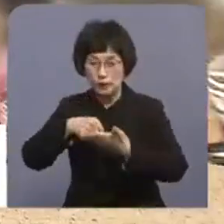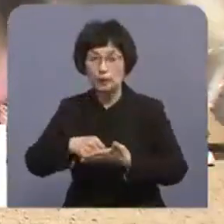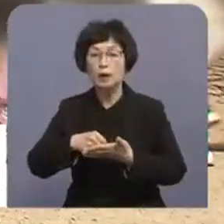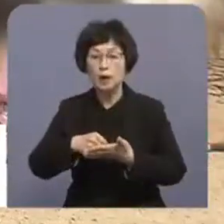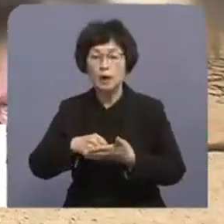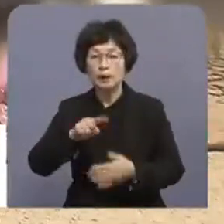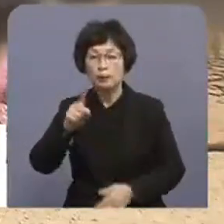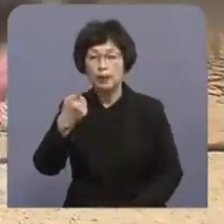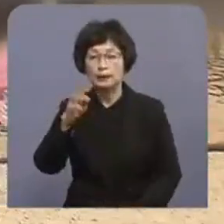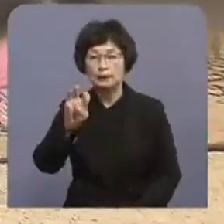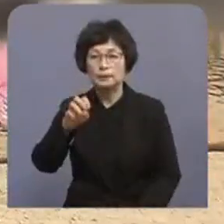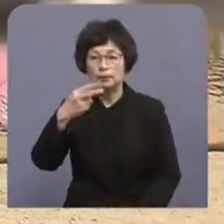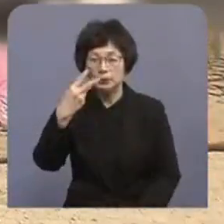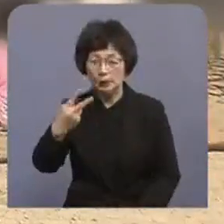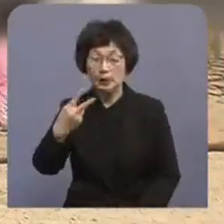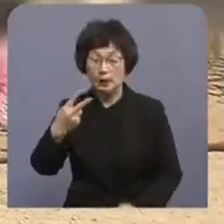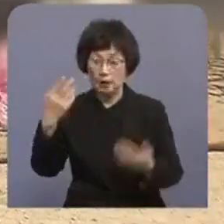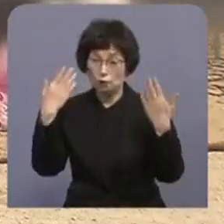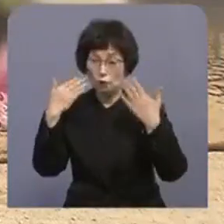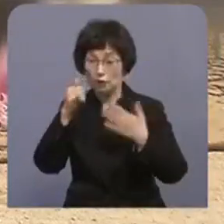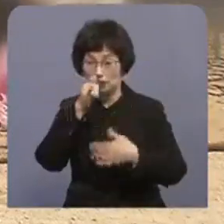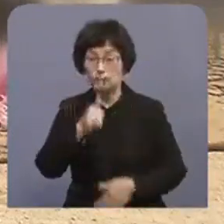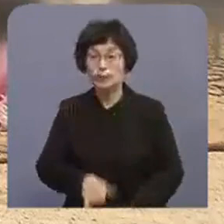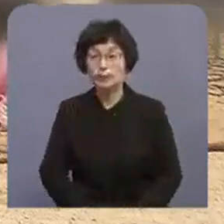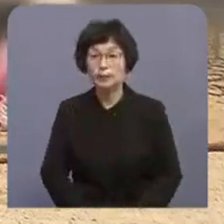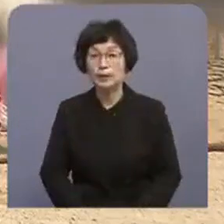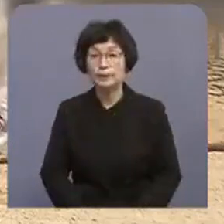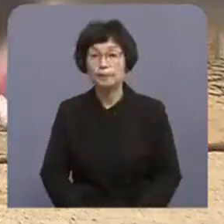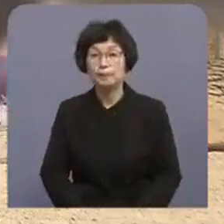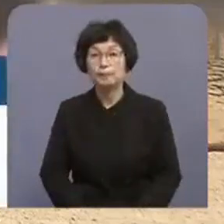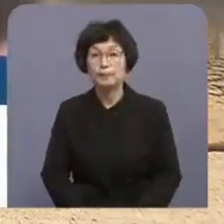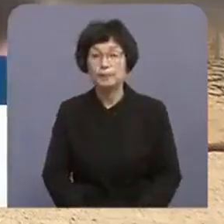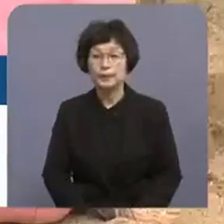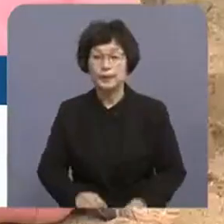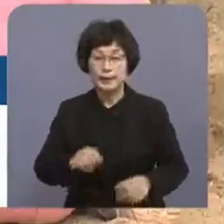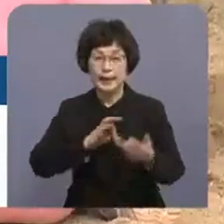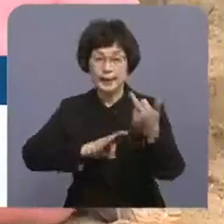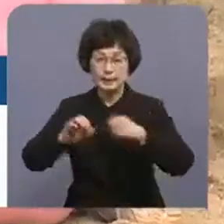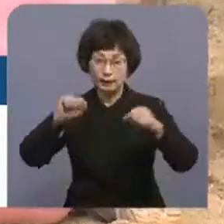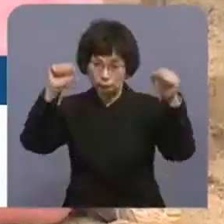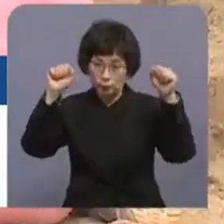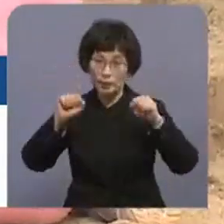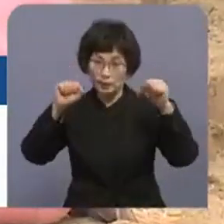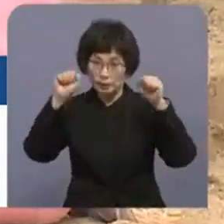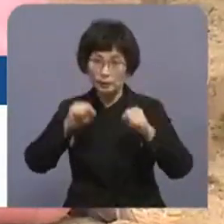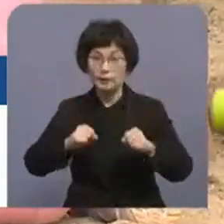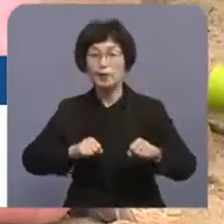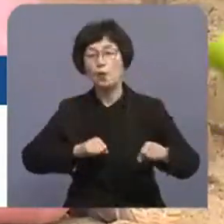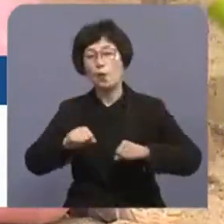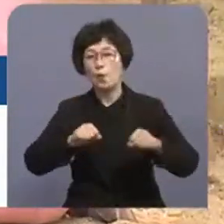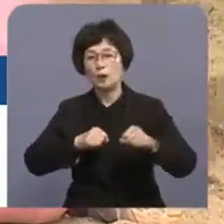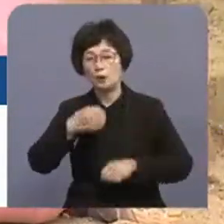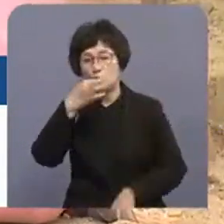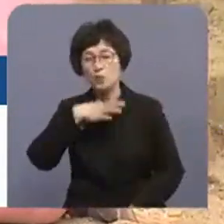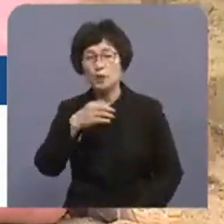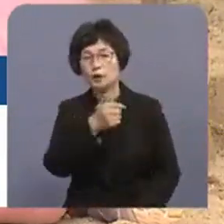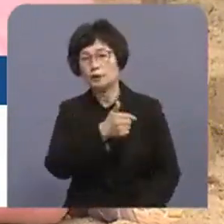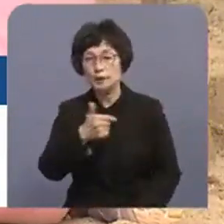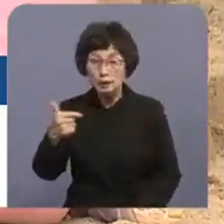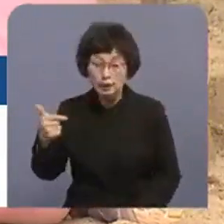학교도 132개 교에 이릅니다. 주변 학교에서 아침 체인지 활동의 효과성을 충분히